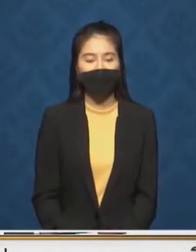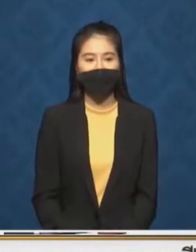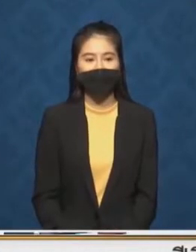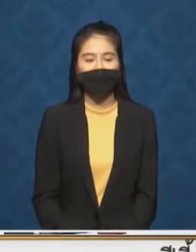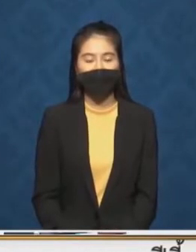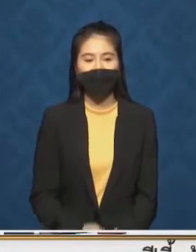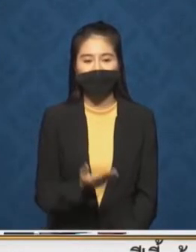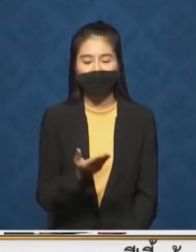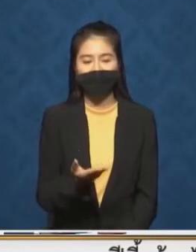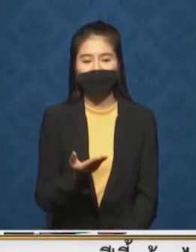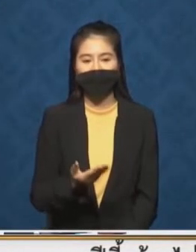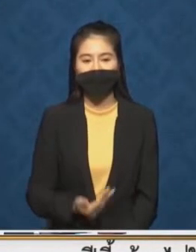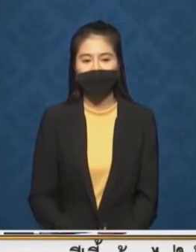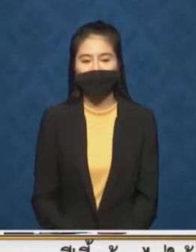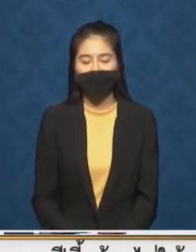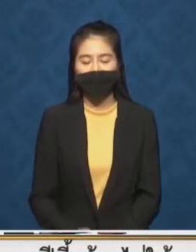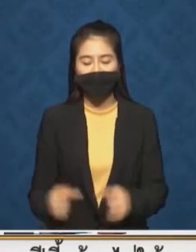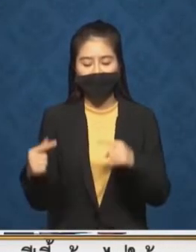เชิญท่านเกียนครับ